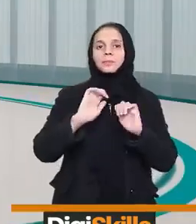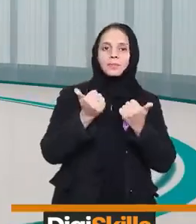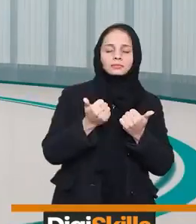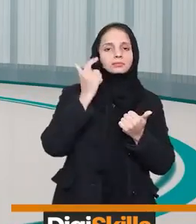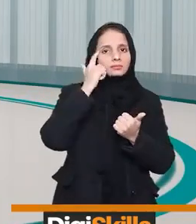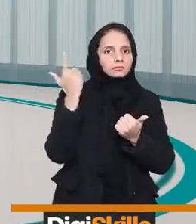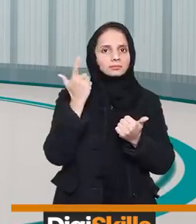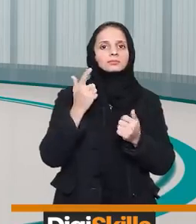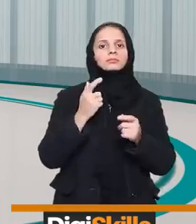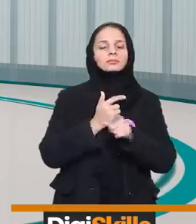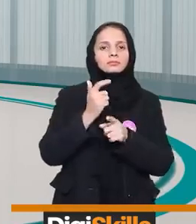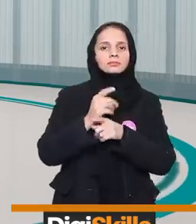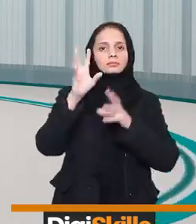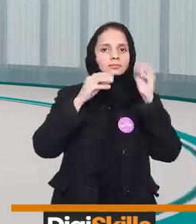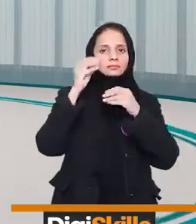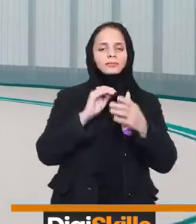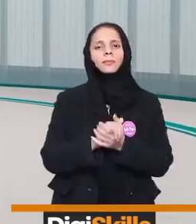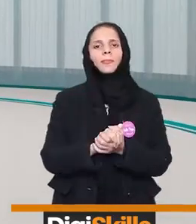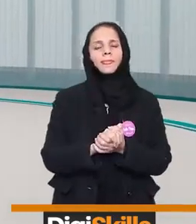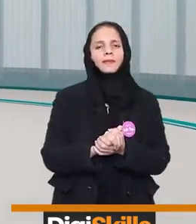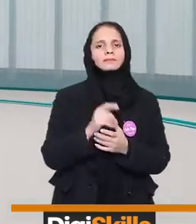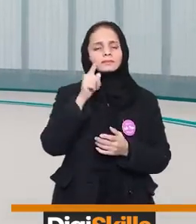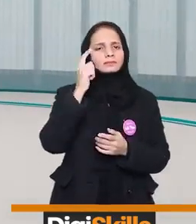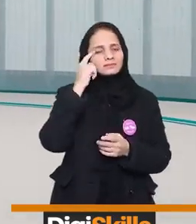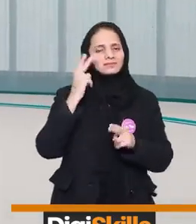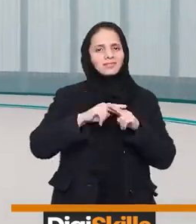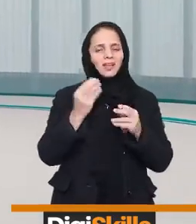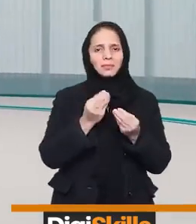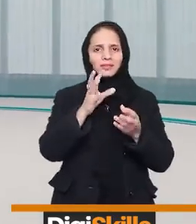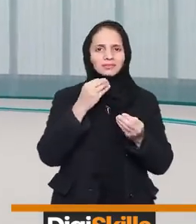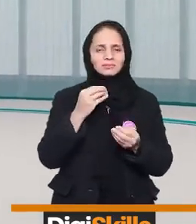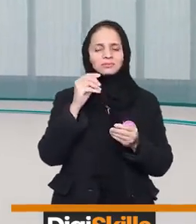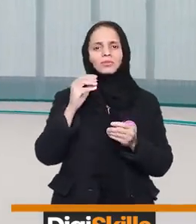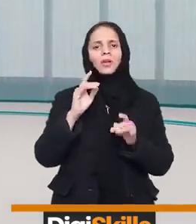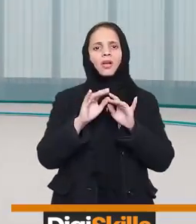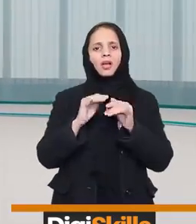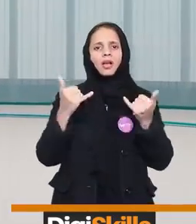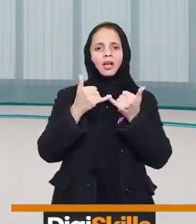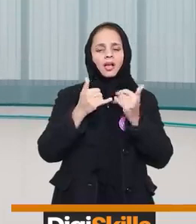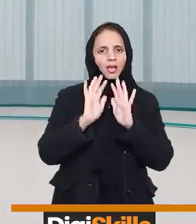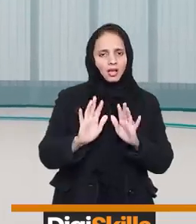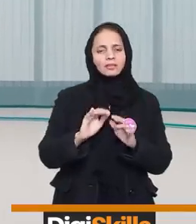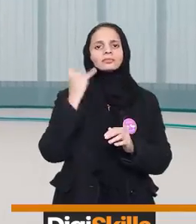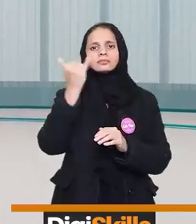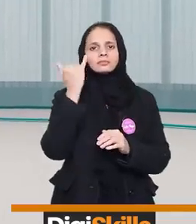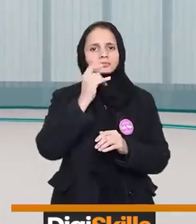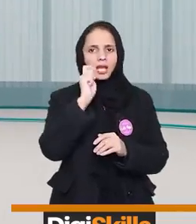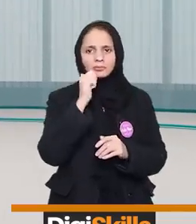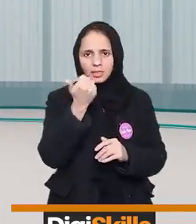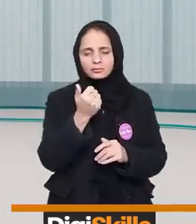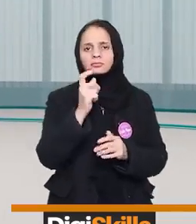لینسنگ اگر جنرل کانسیپٹ لیا جائے تب تو یہی سمجھ لگتی ہے نا کہ آن لائن آپ جاتے ہیں، کام ڈھونڈتے